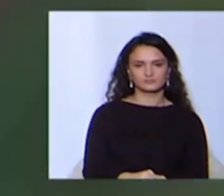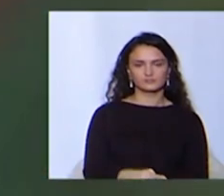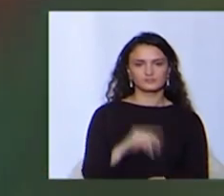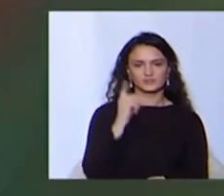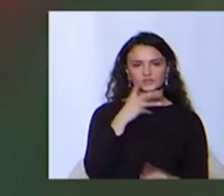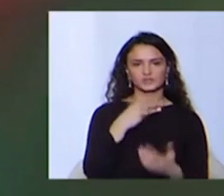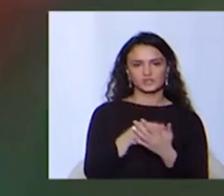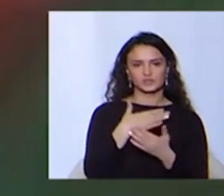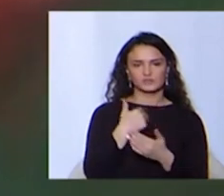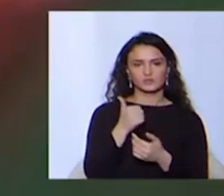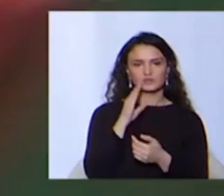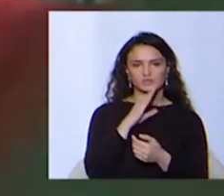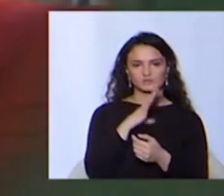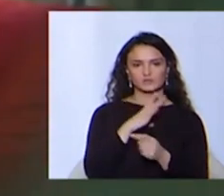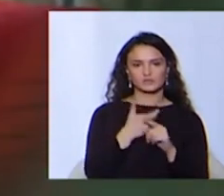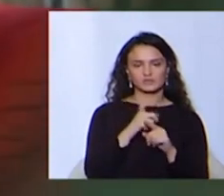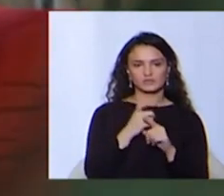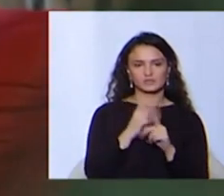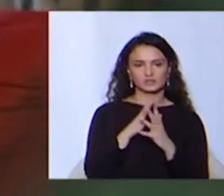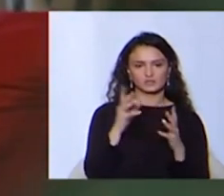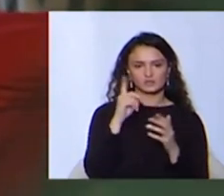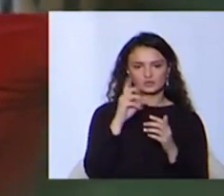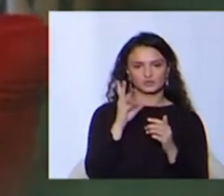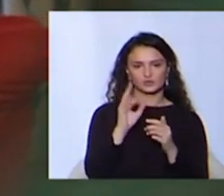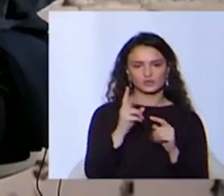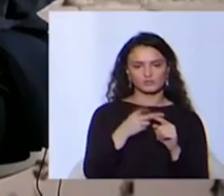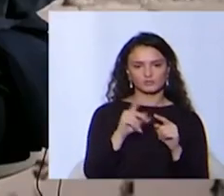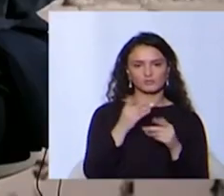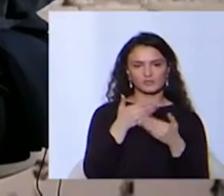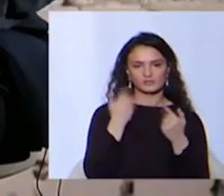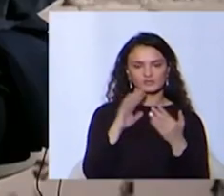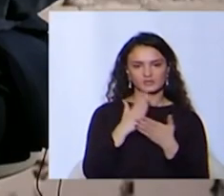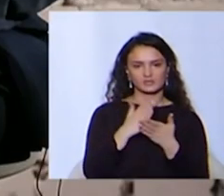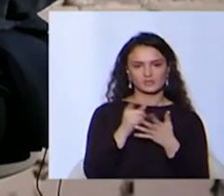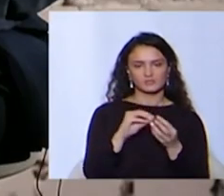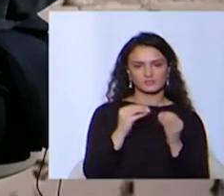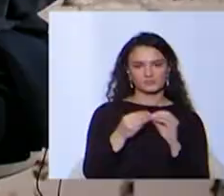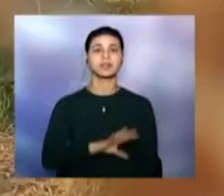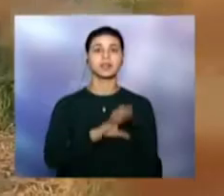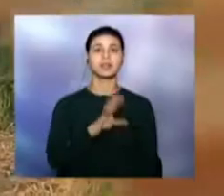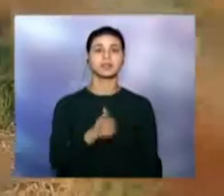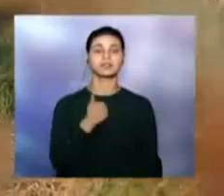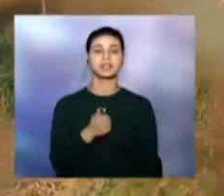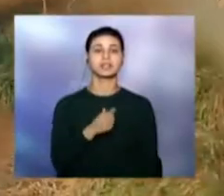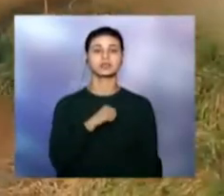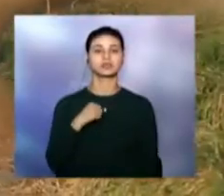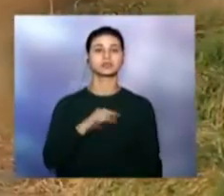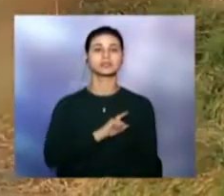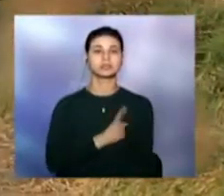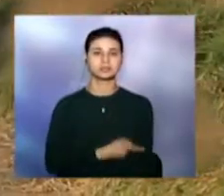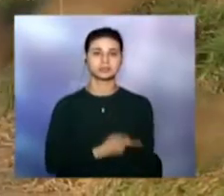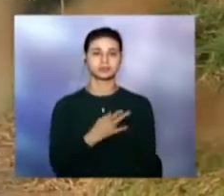ირადაც ჩემთვის, როგორც დედისთვის, იყო ძალიან დიდი შოკი, იმიტომ რომ ადვილი არ არის ამ პრობლემასთან გამკლა. გამოავება. ყველან